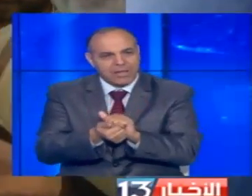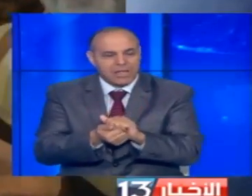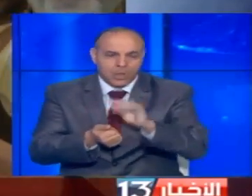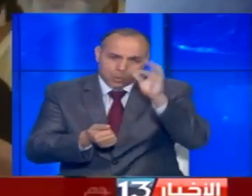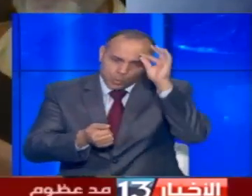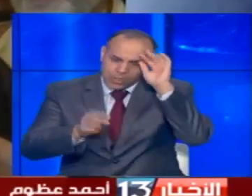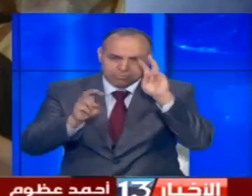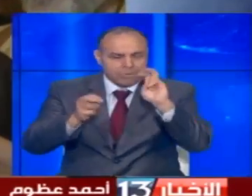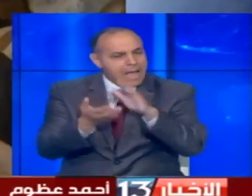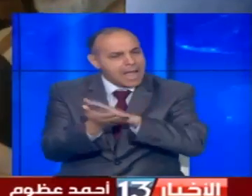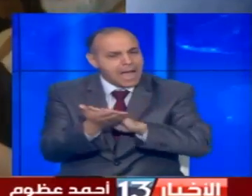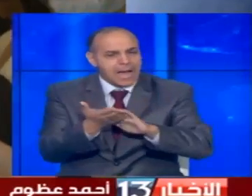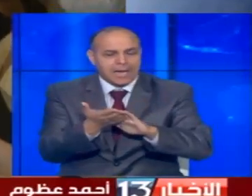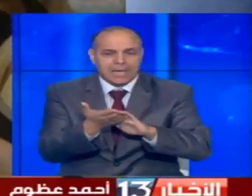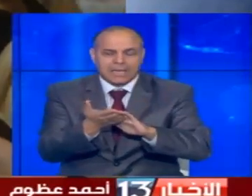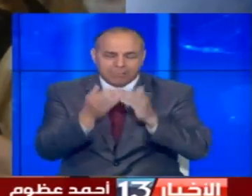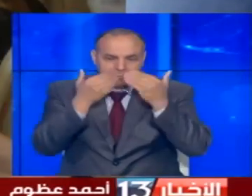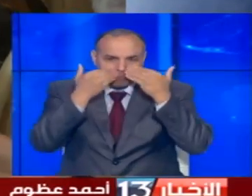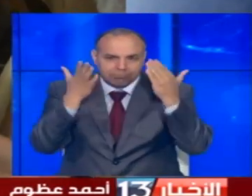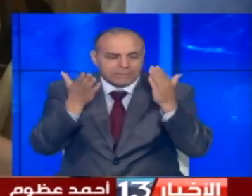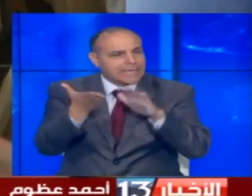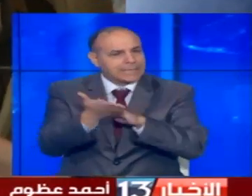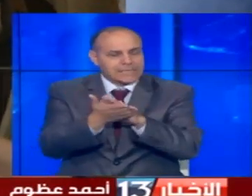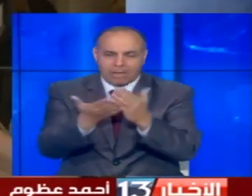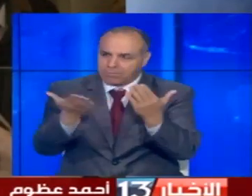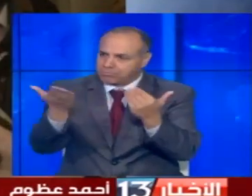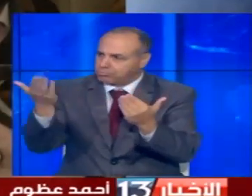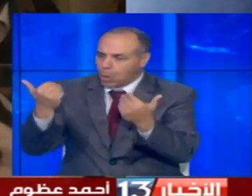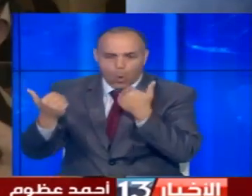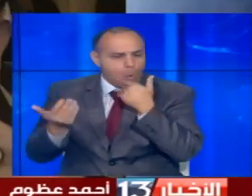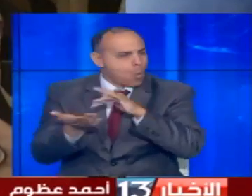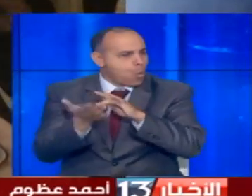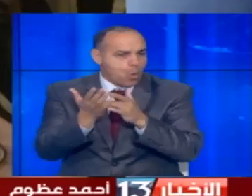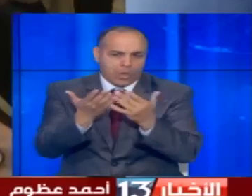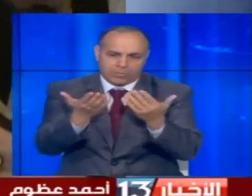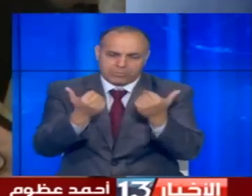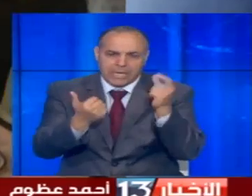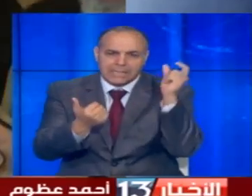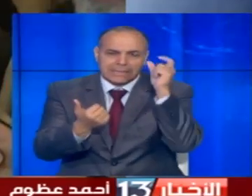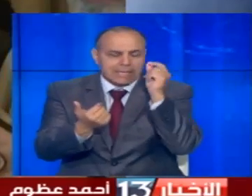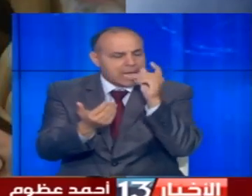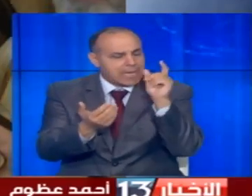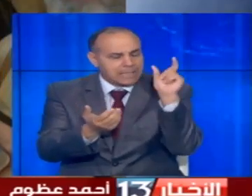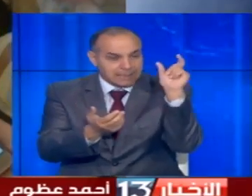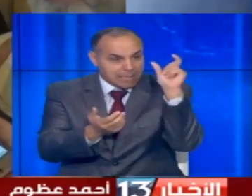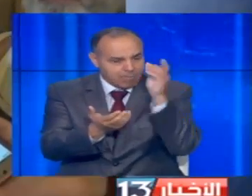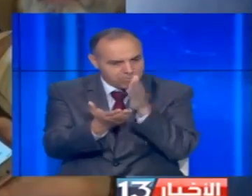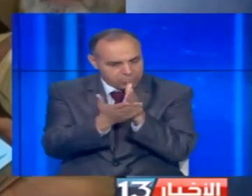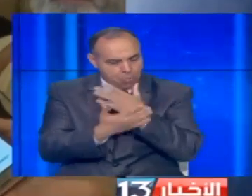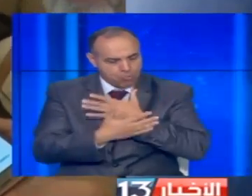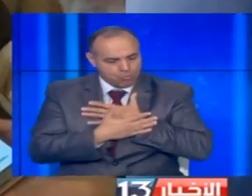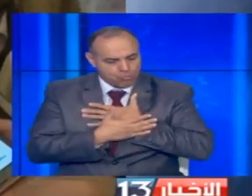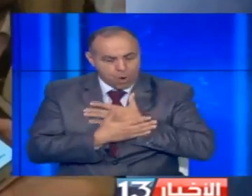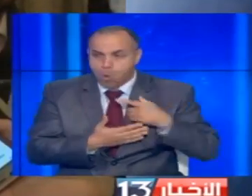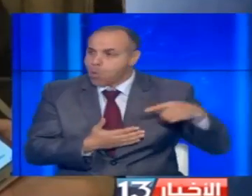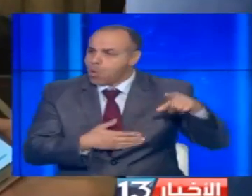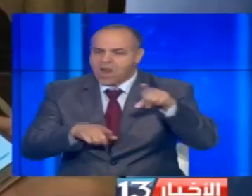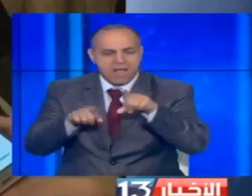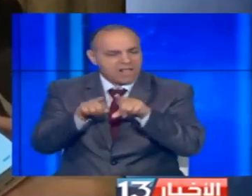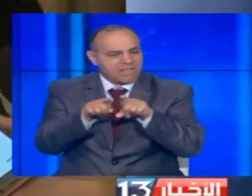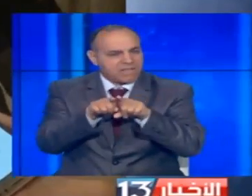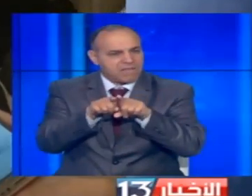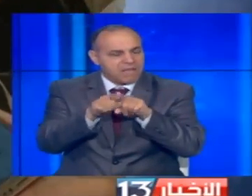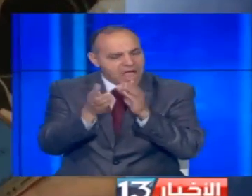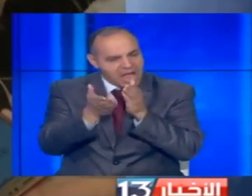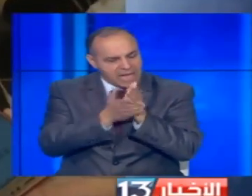ديما ارض اع التفتح تع التسامح تع الدين الاسلامي اللي نحنا نحبوه كما نحبوه نحنا هذا